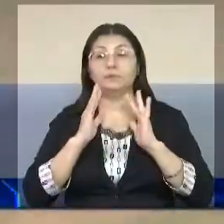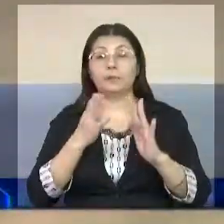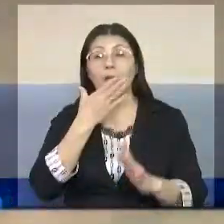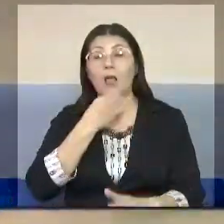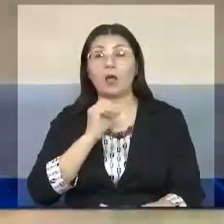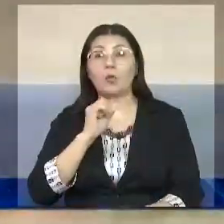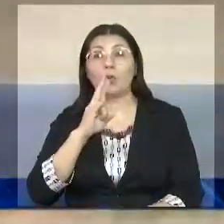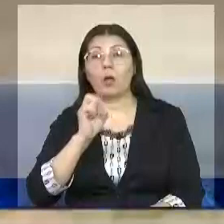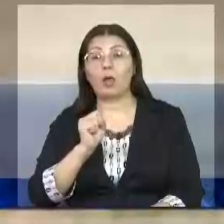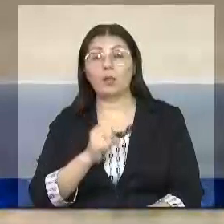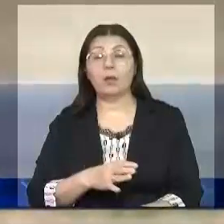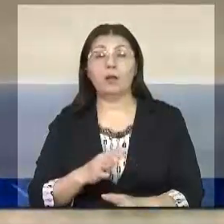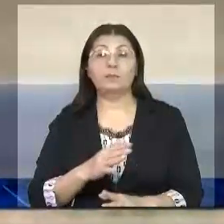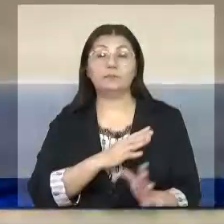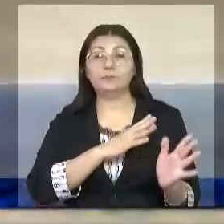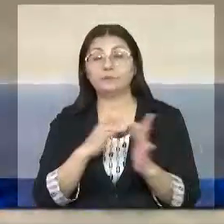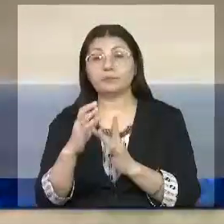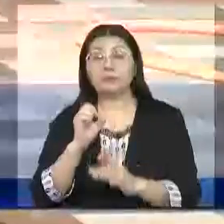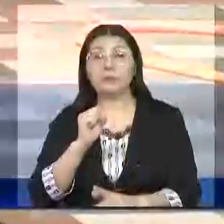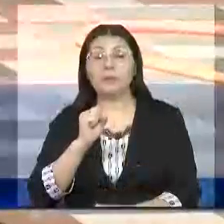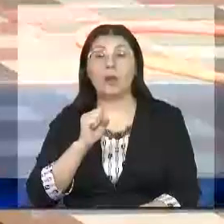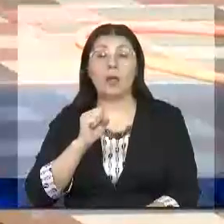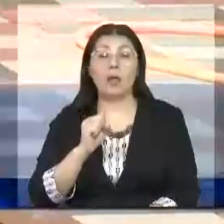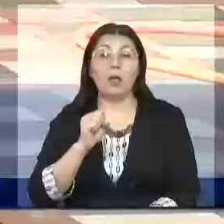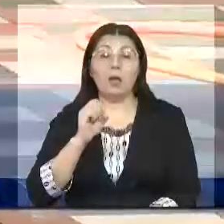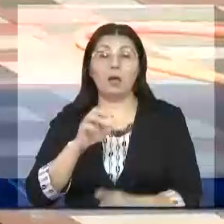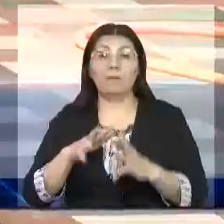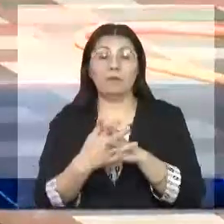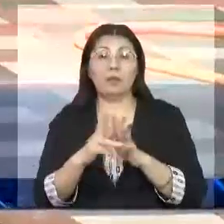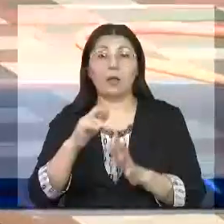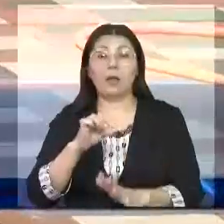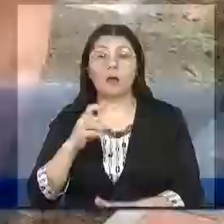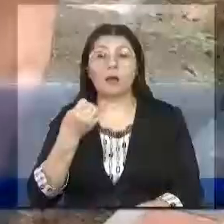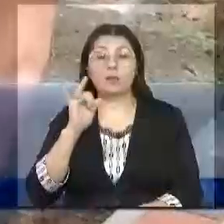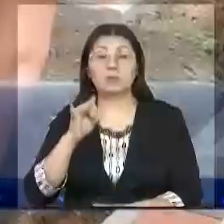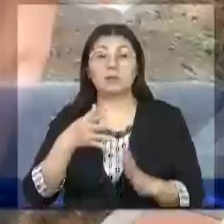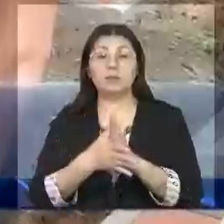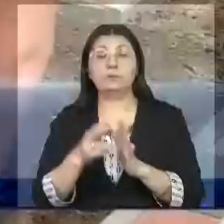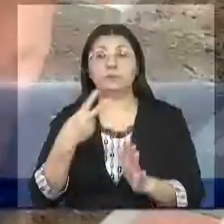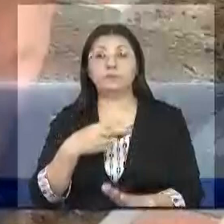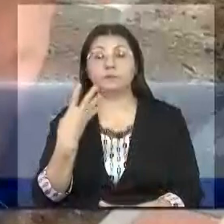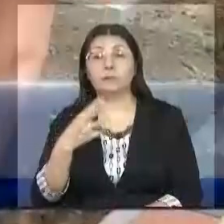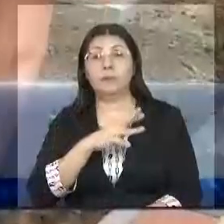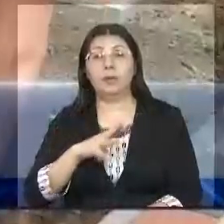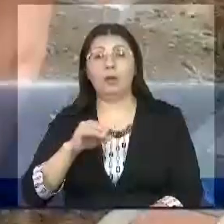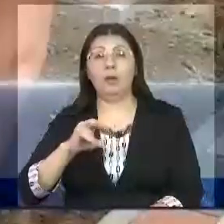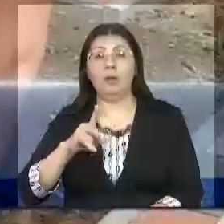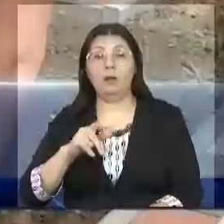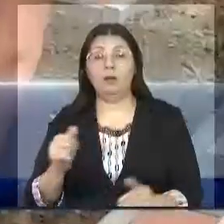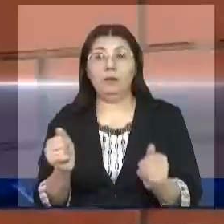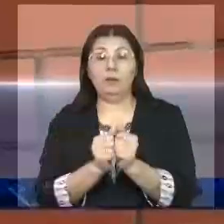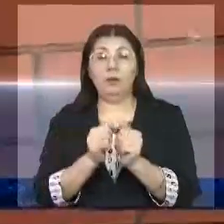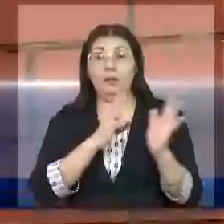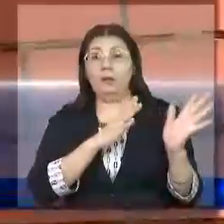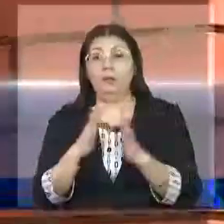селе Каракудык и парк Алима-Аштай в селе Карасай. А на строительство парка он потратил 24 миллиона тенге. Рядом с парком